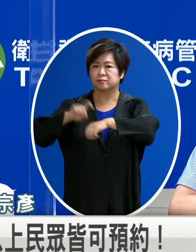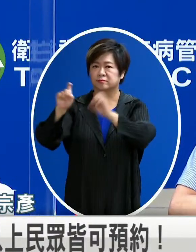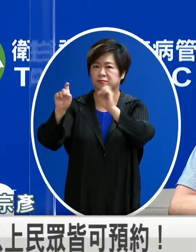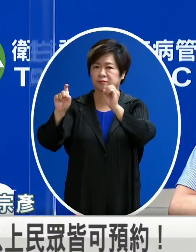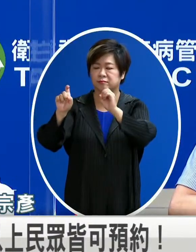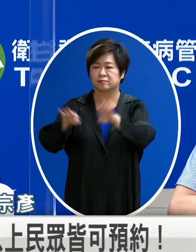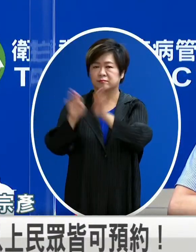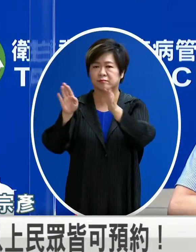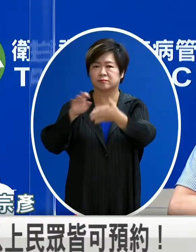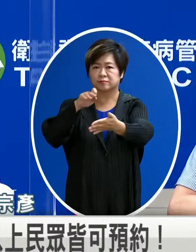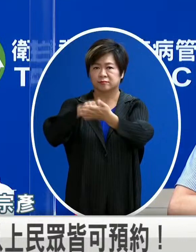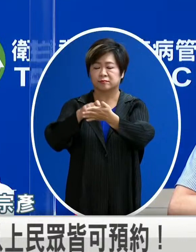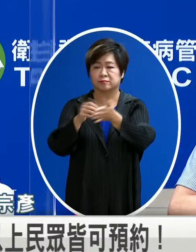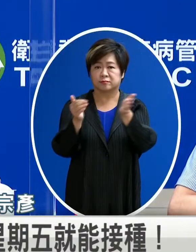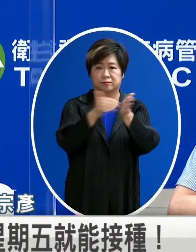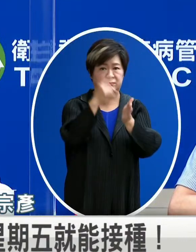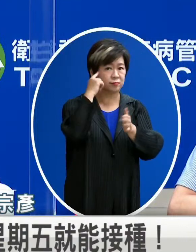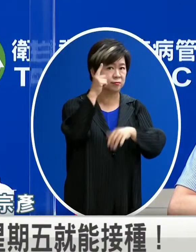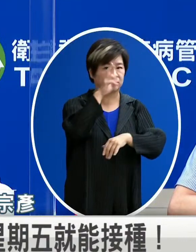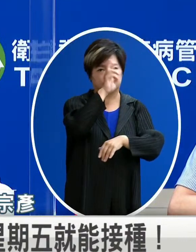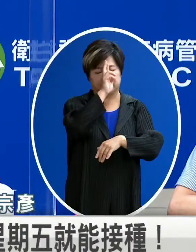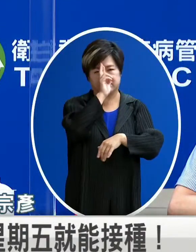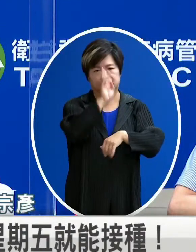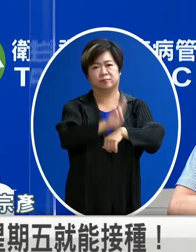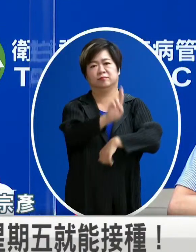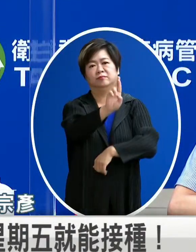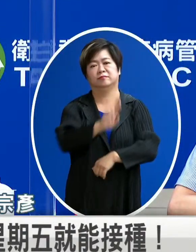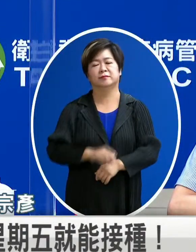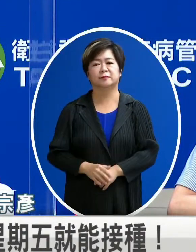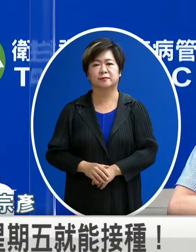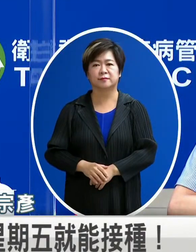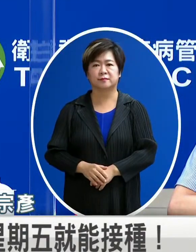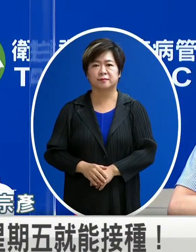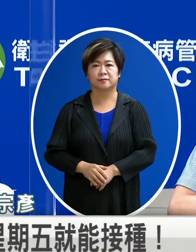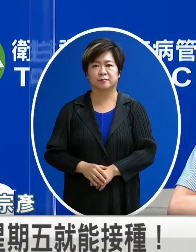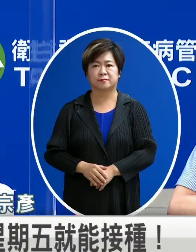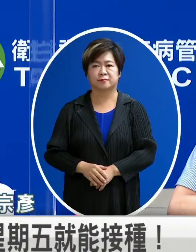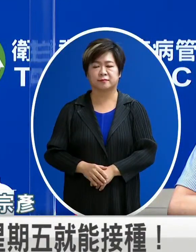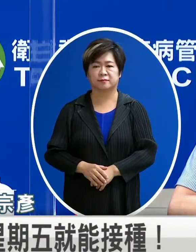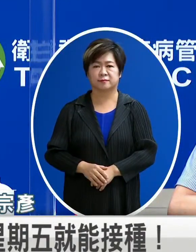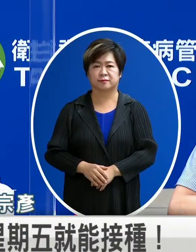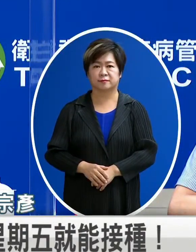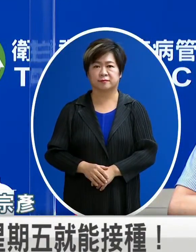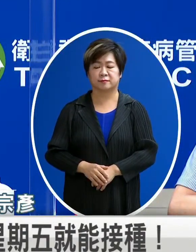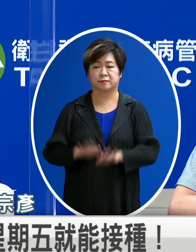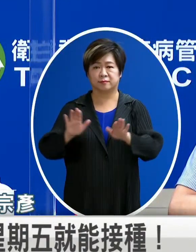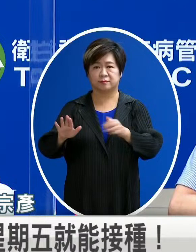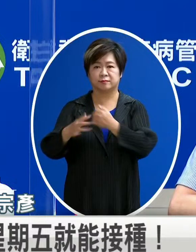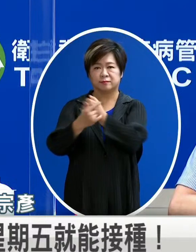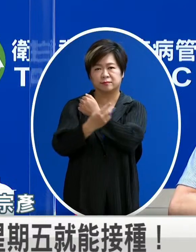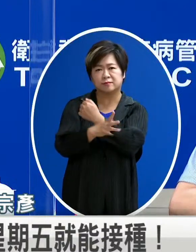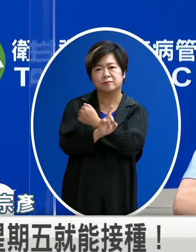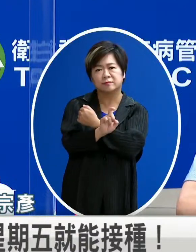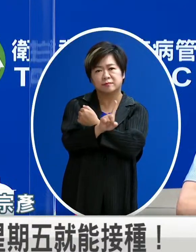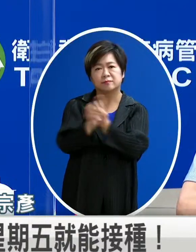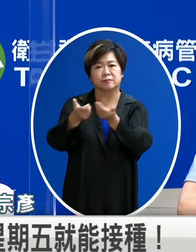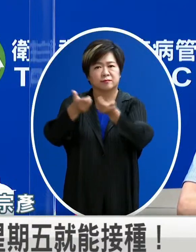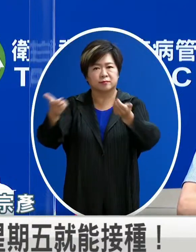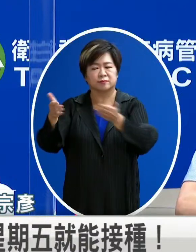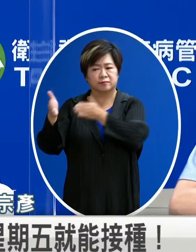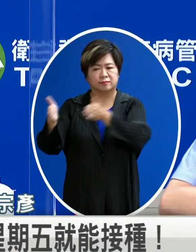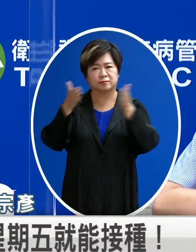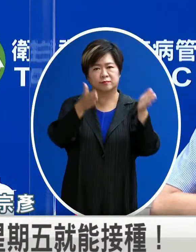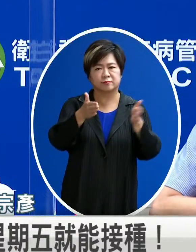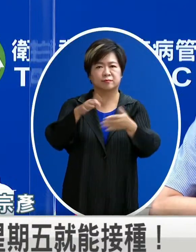10点开始到明天的中午12点，这个是我们在这一次第11期。那目